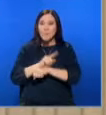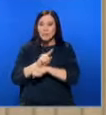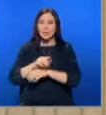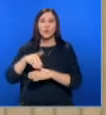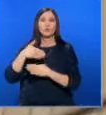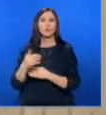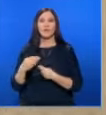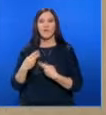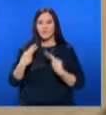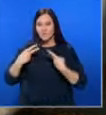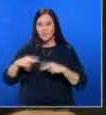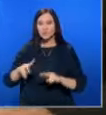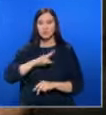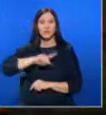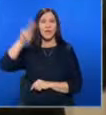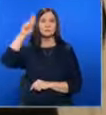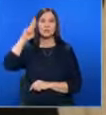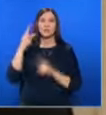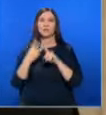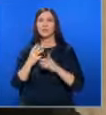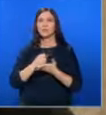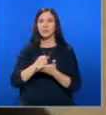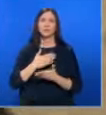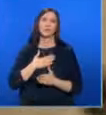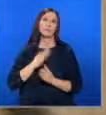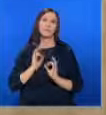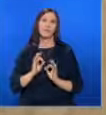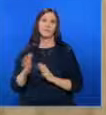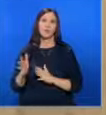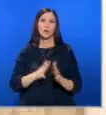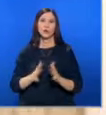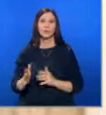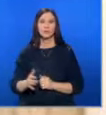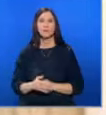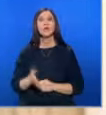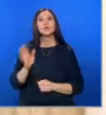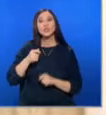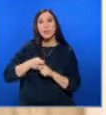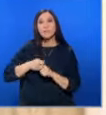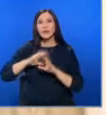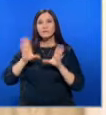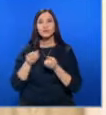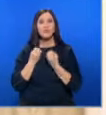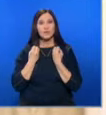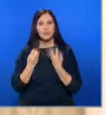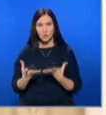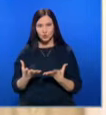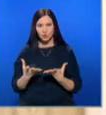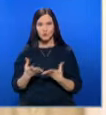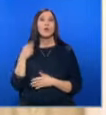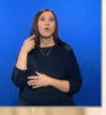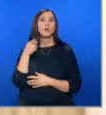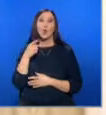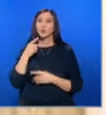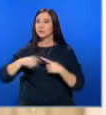моментално след връщането на неизпълнения трети мандат от Има такъв народ. Ще направя всичко възможно